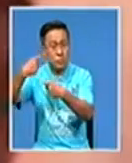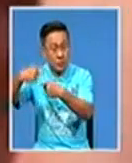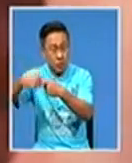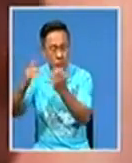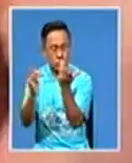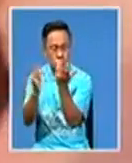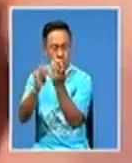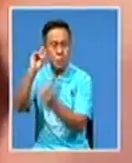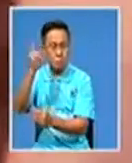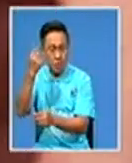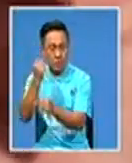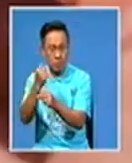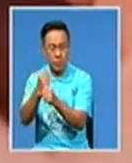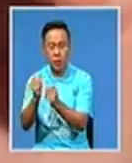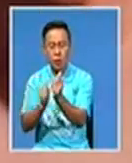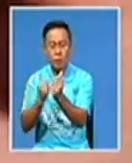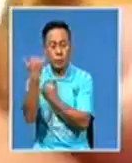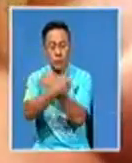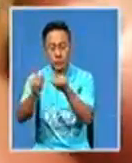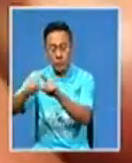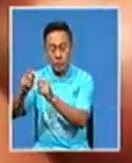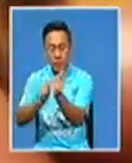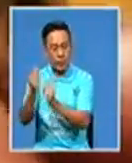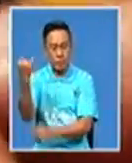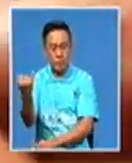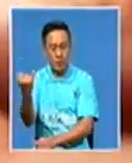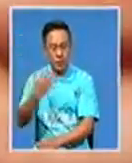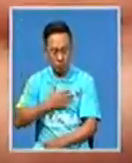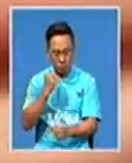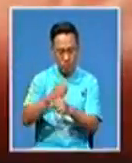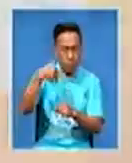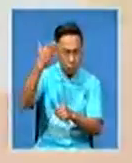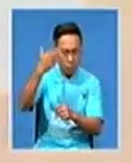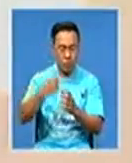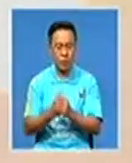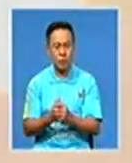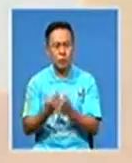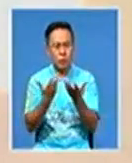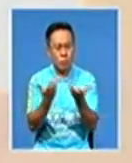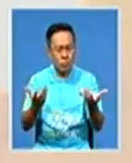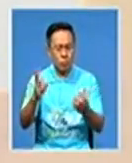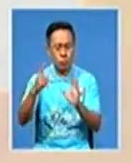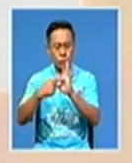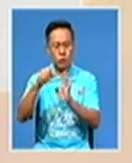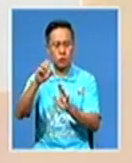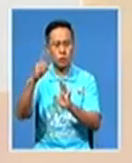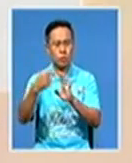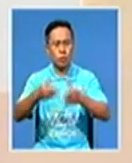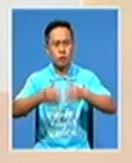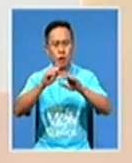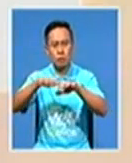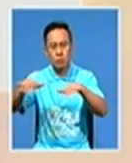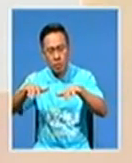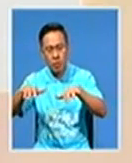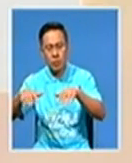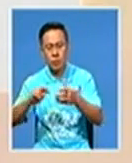าใช้เทคโนโลยีสูงกว่าคู่แข่งผลิตไม่ได้นะฮะหรือวัสดุก่อสร้างทั่วไปก็ไม่ต้องส่งเสริมละในวัสดุก่อส